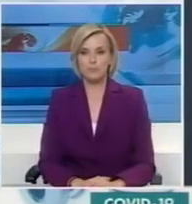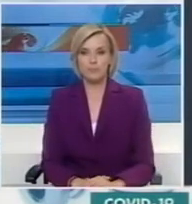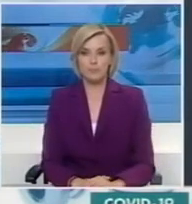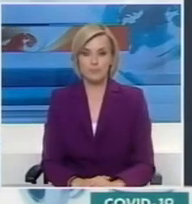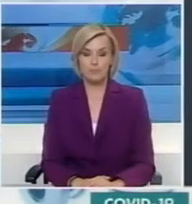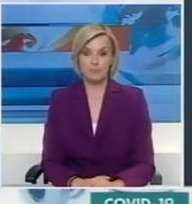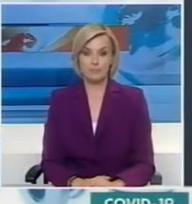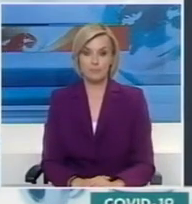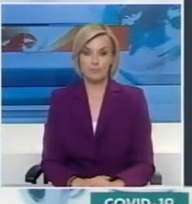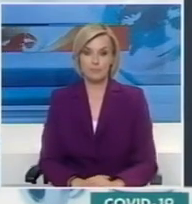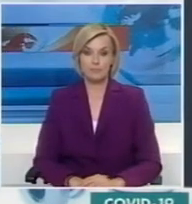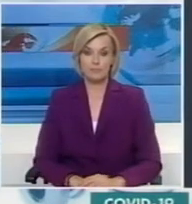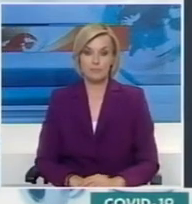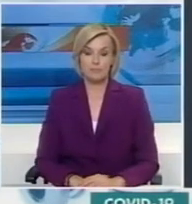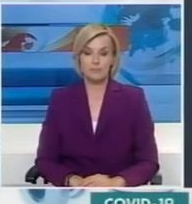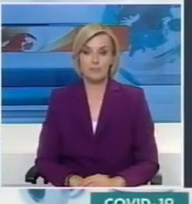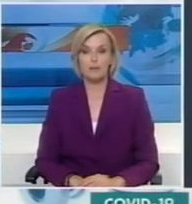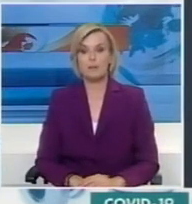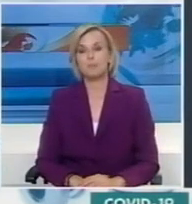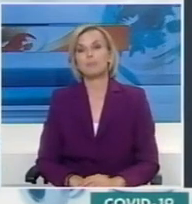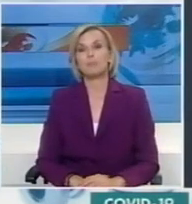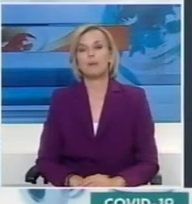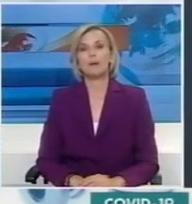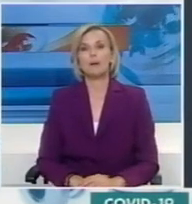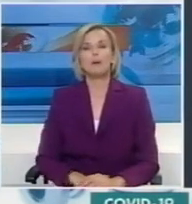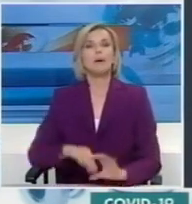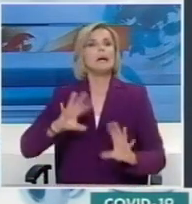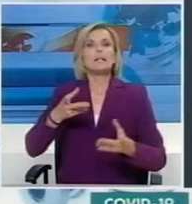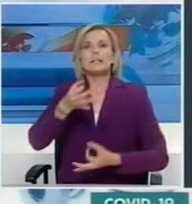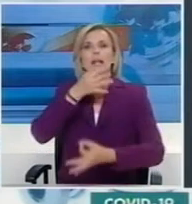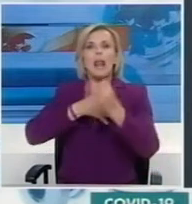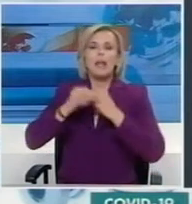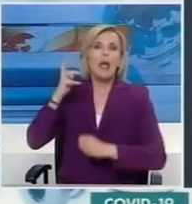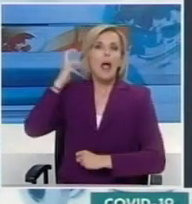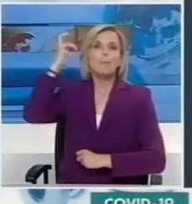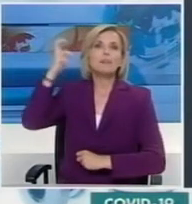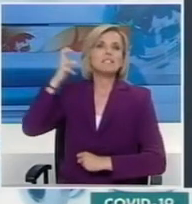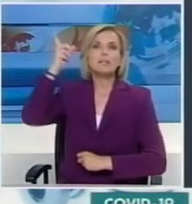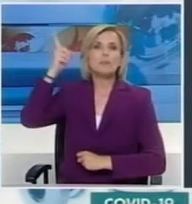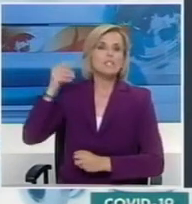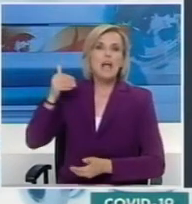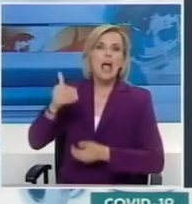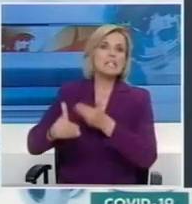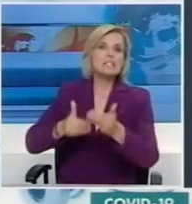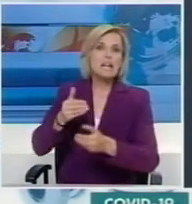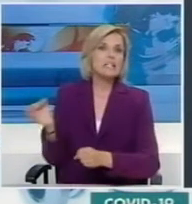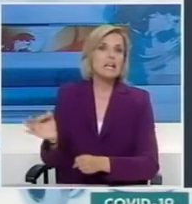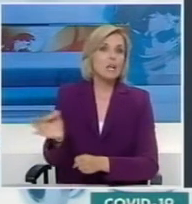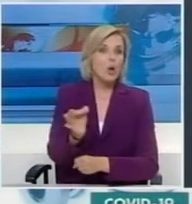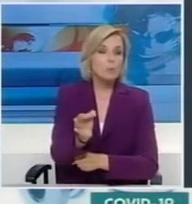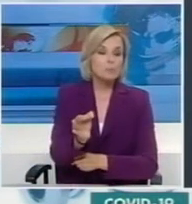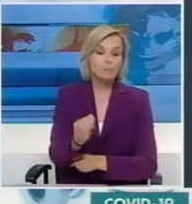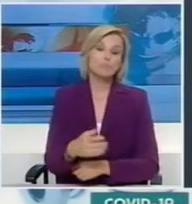Όσον αφορά τις επιστημονικές εξελίξεις για τον ιό, να σας πω ότι τα